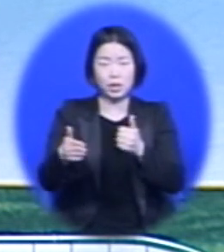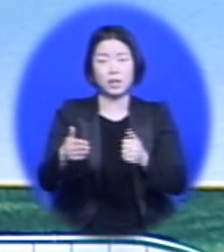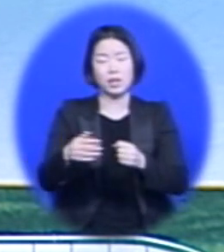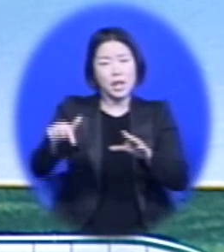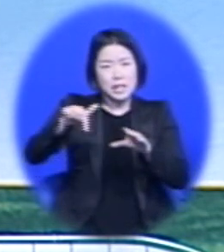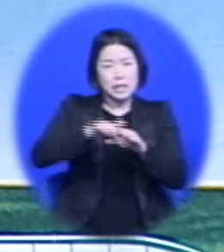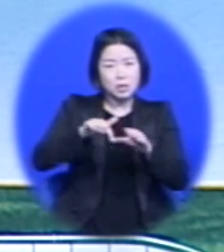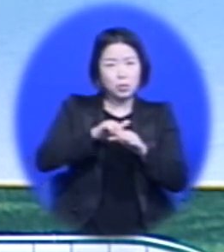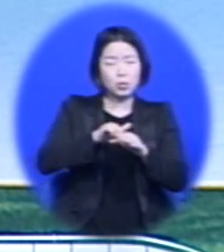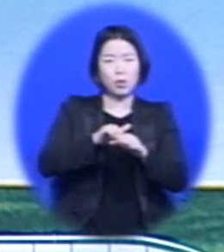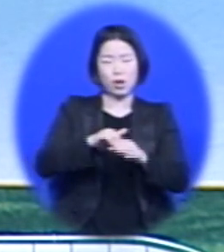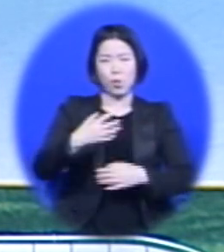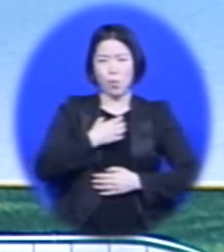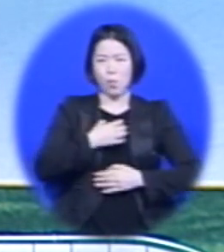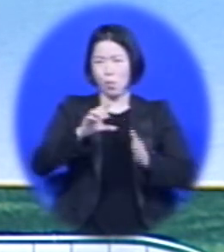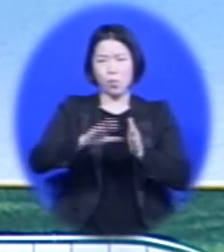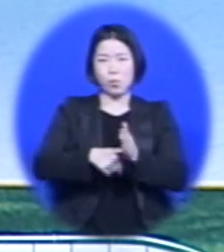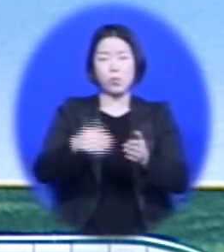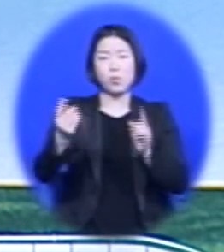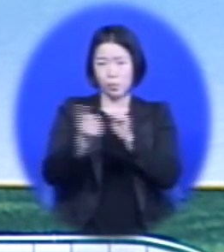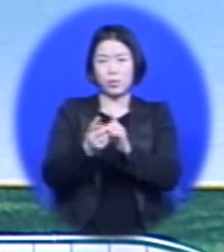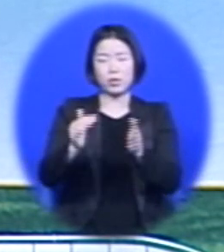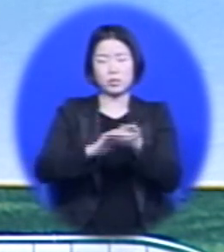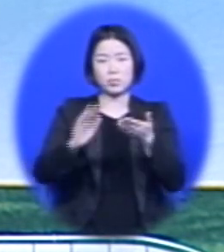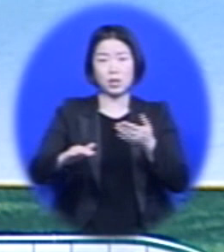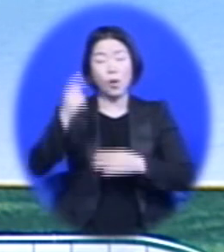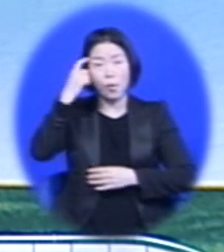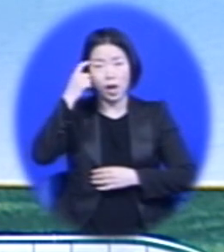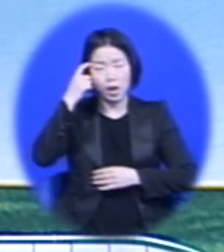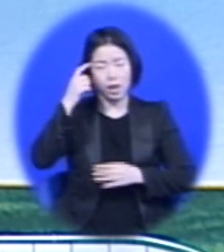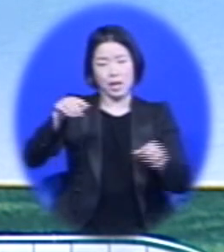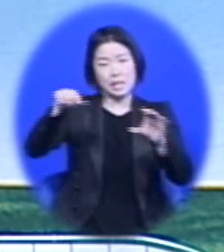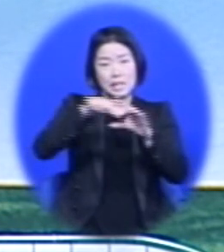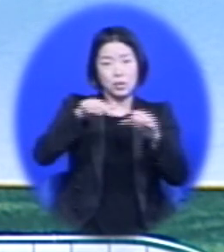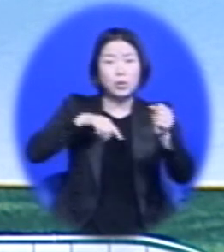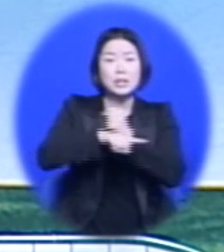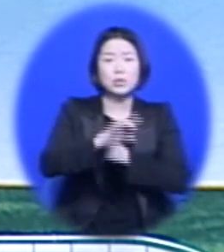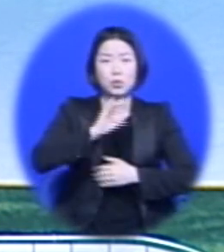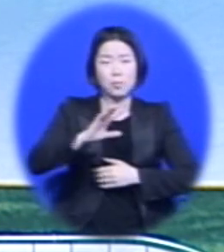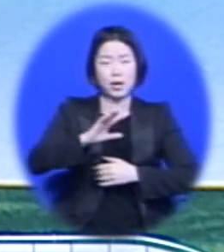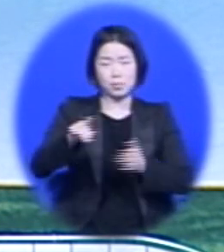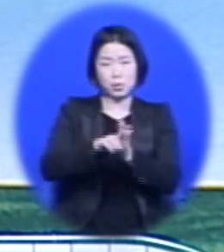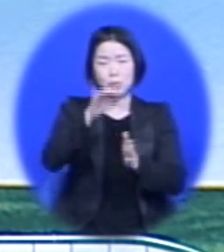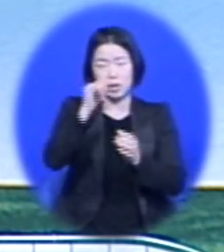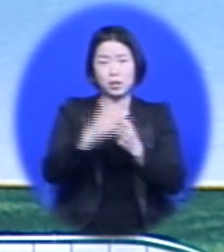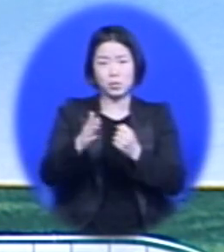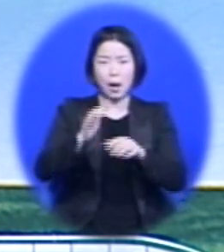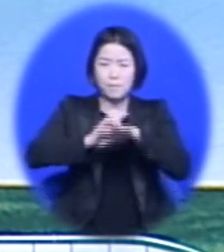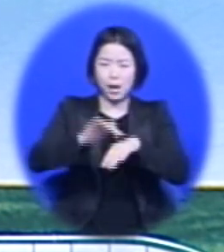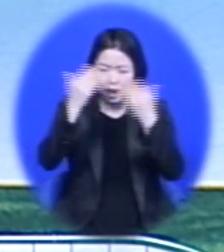기독교가 위기에 처해졌습니다. 교리로만 믿고 있기 때문에 마귀가 완전히 왜곡시켜버렸기